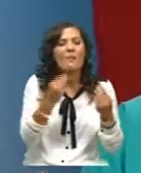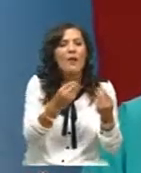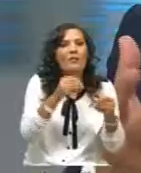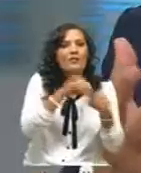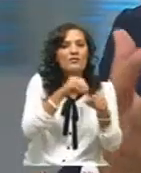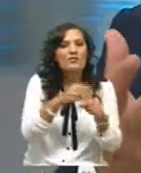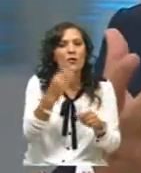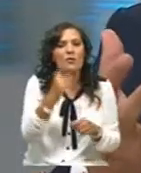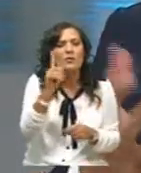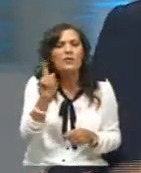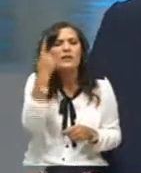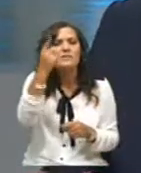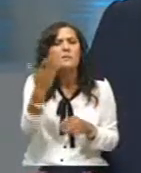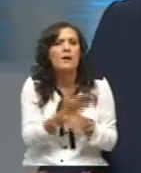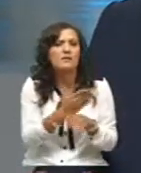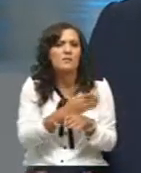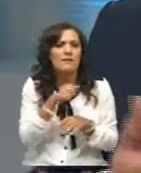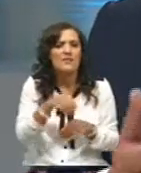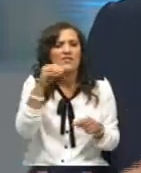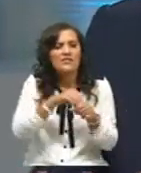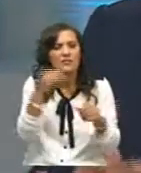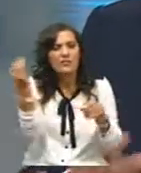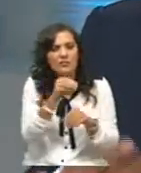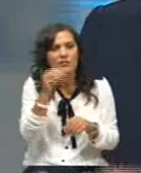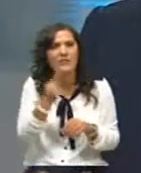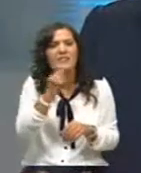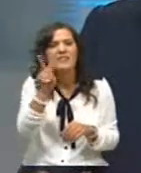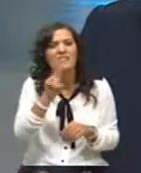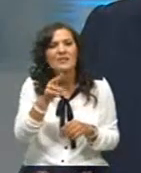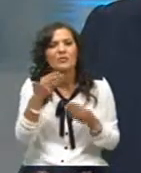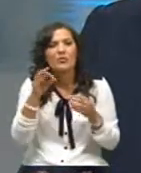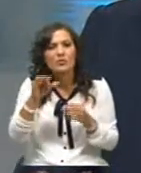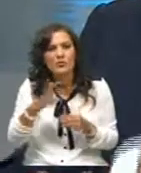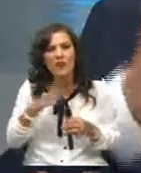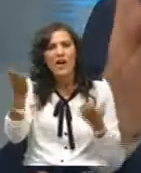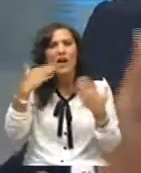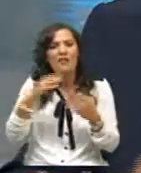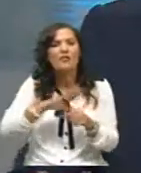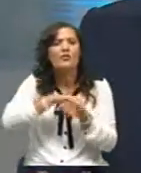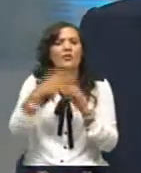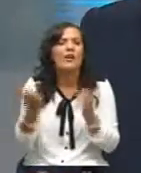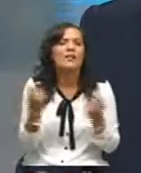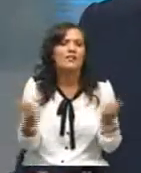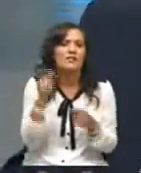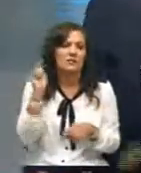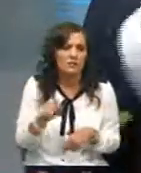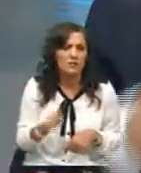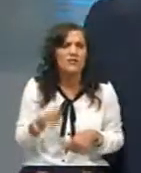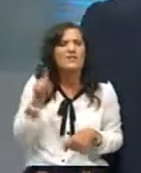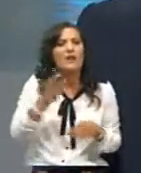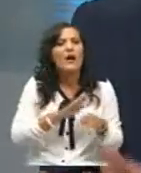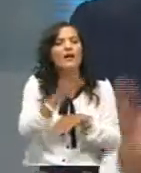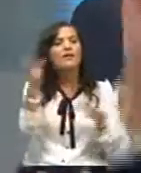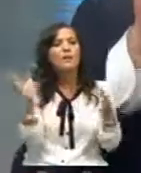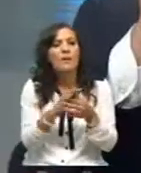içinde olduğu ilginç bir malzeme içine koyduğunuz 20 bar 30'lar havayla dünya kadar iş yapıyor ve